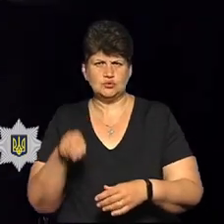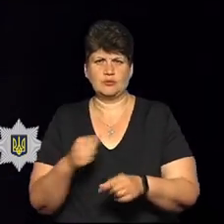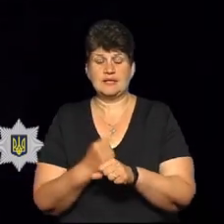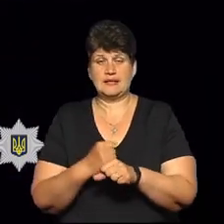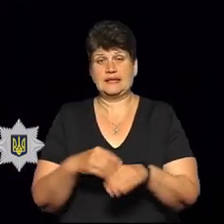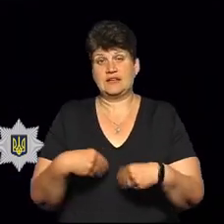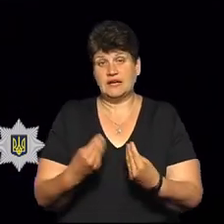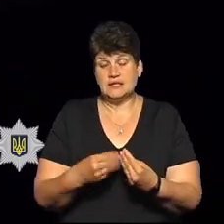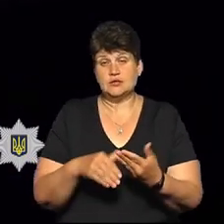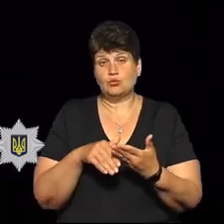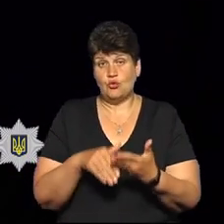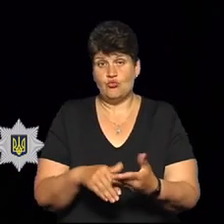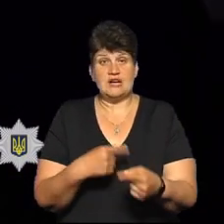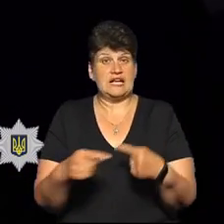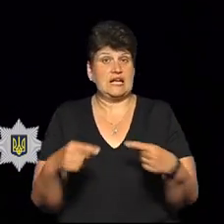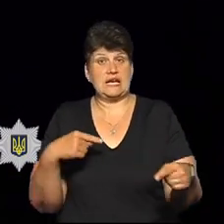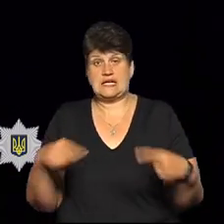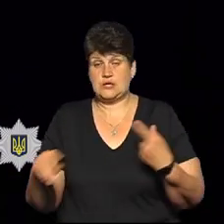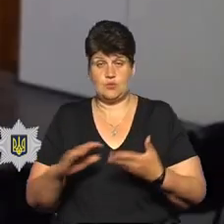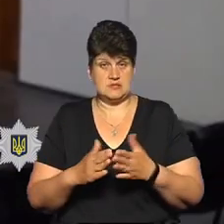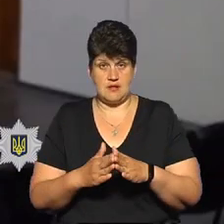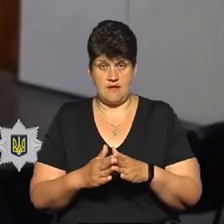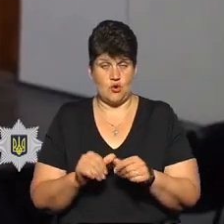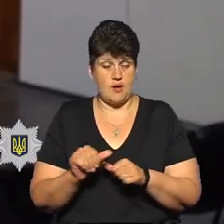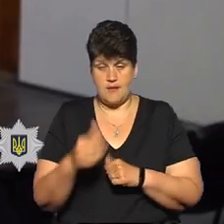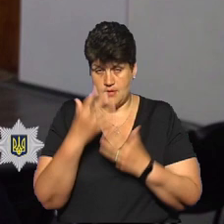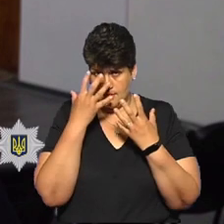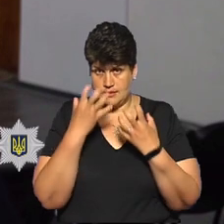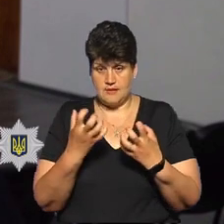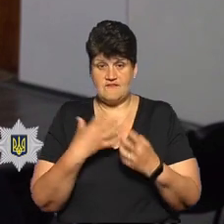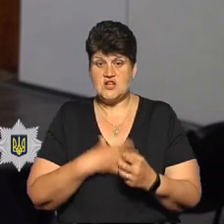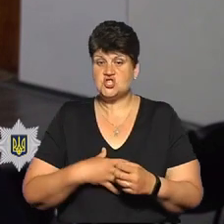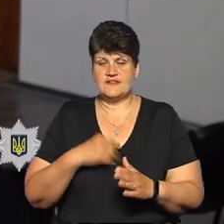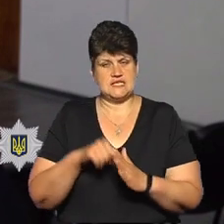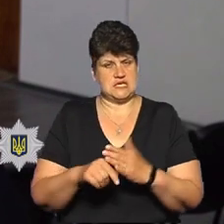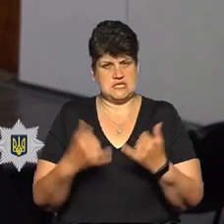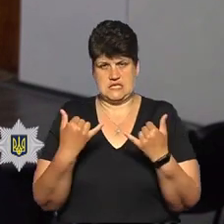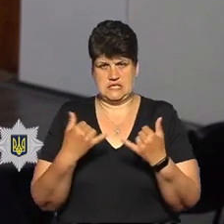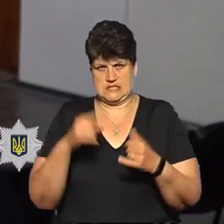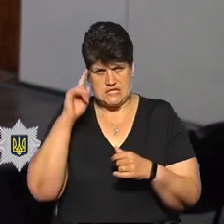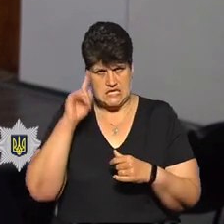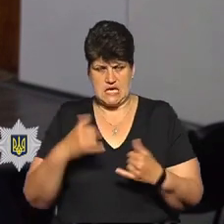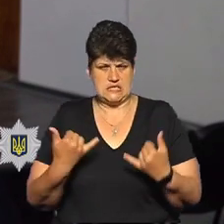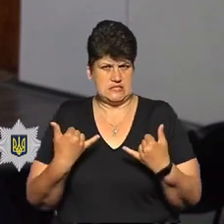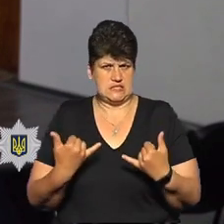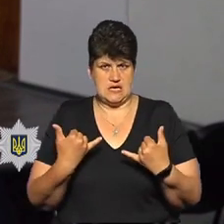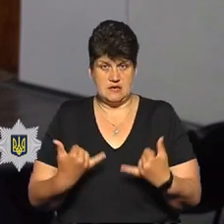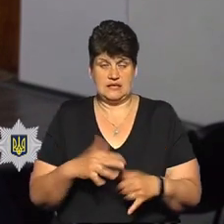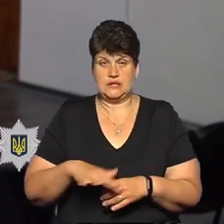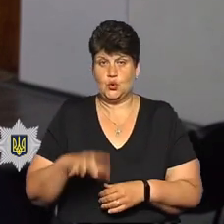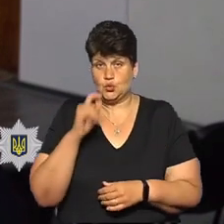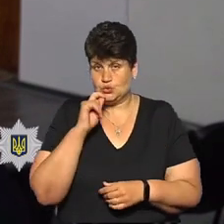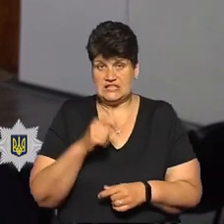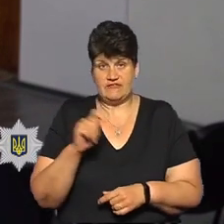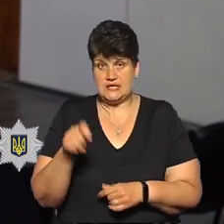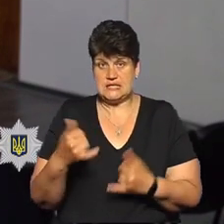зокрема в темряві. Дуже цінні, важливі знання, оскільки зараз на території України ведеться війна. Ось нас навчають,